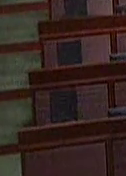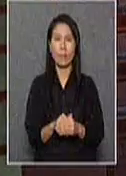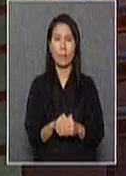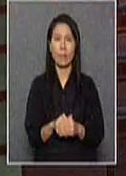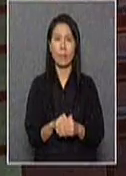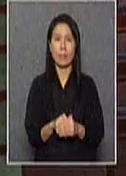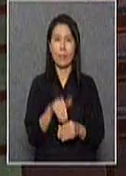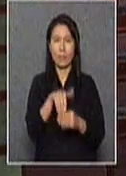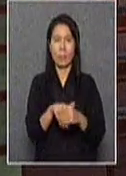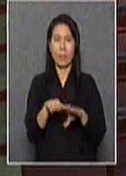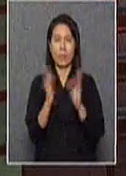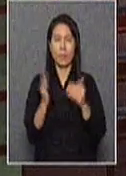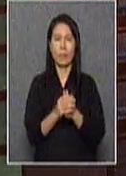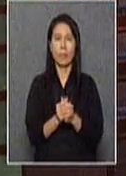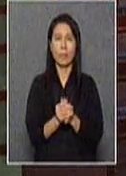開始表決。